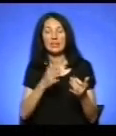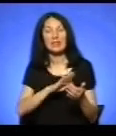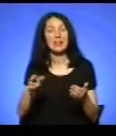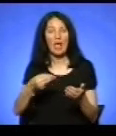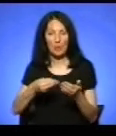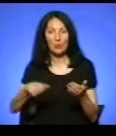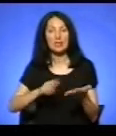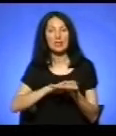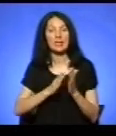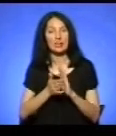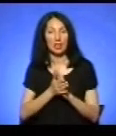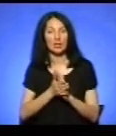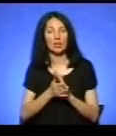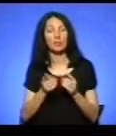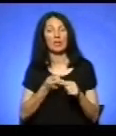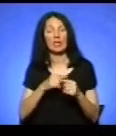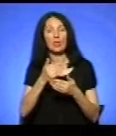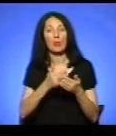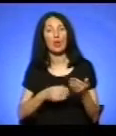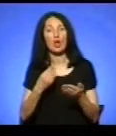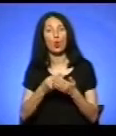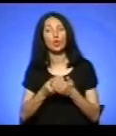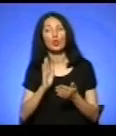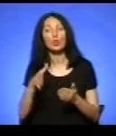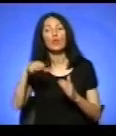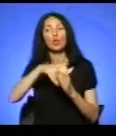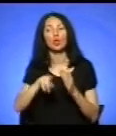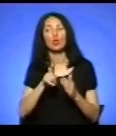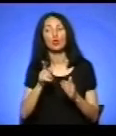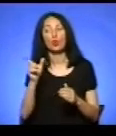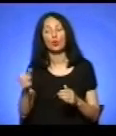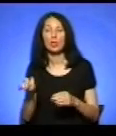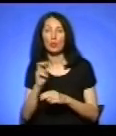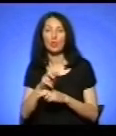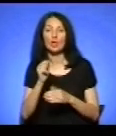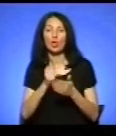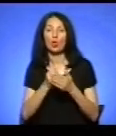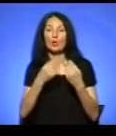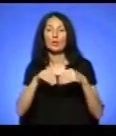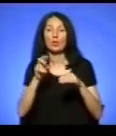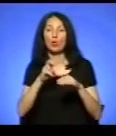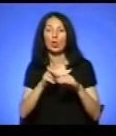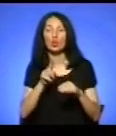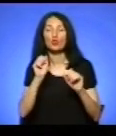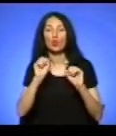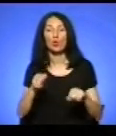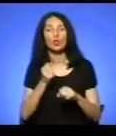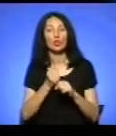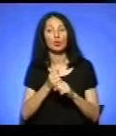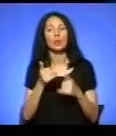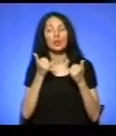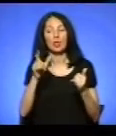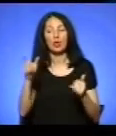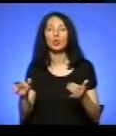зробити це. Який перелік послуг буде входити, що вони можуть прийти до сімейного лікаря і що можна зробити їм